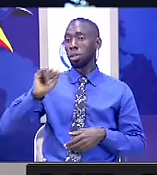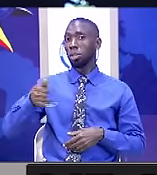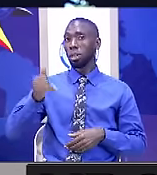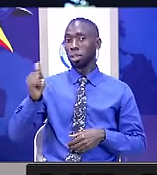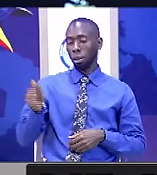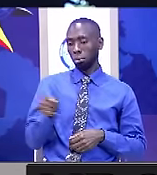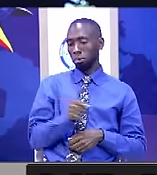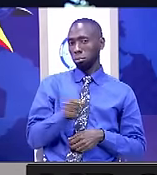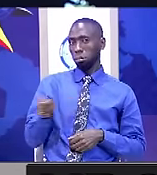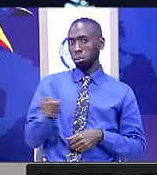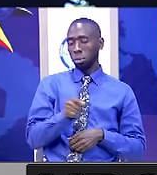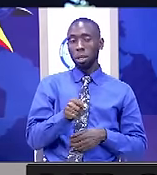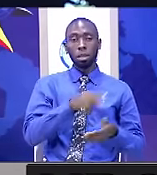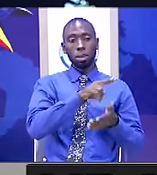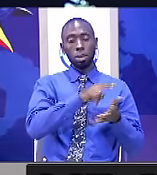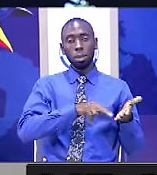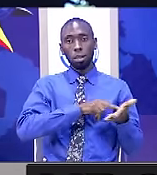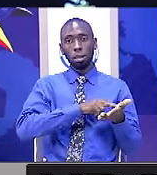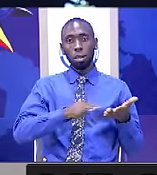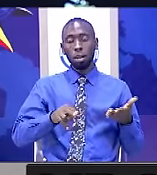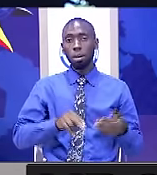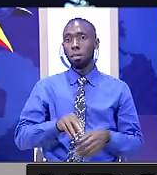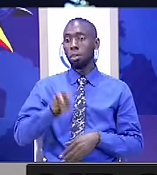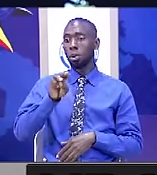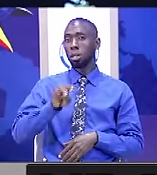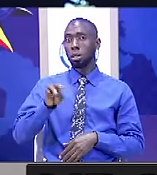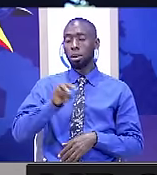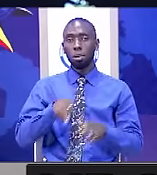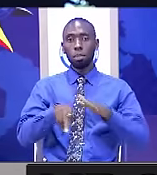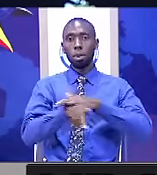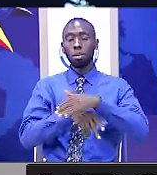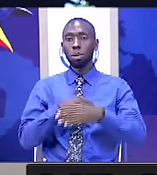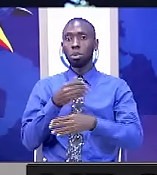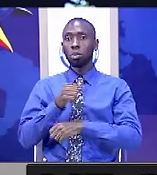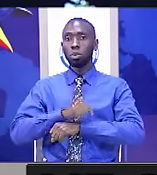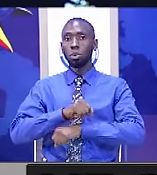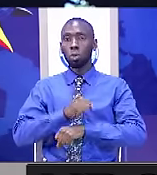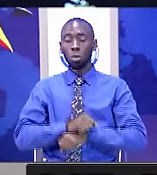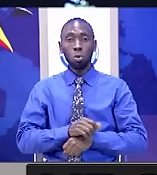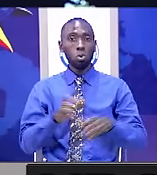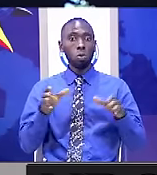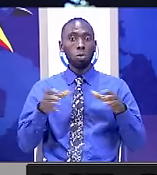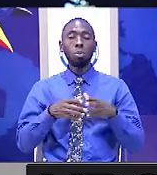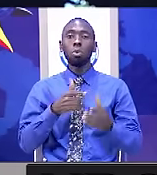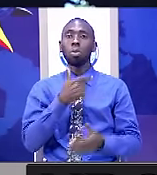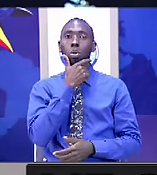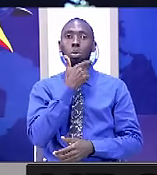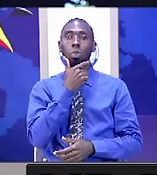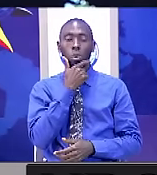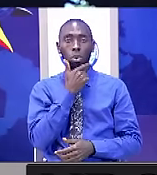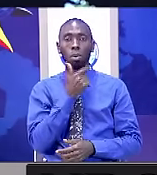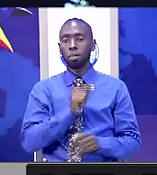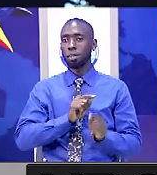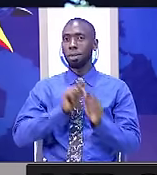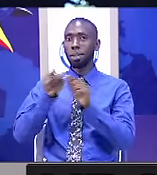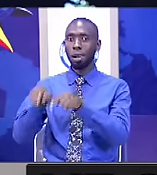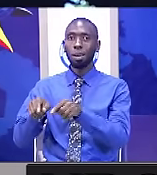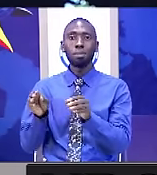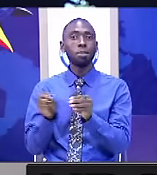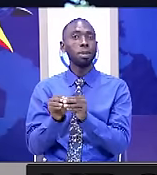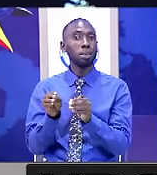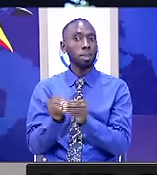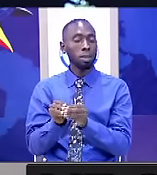Iganga Municipal Primary School. Bannakibiina ekya National Unity Platform oba NUP we babadde balina